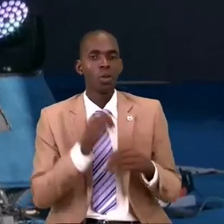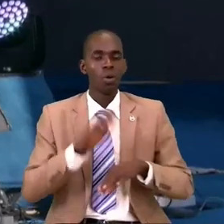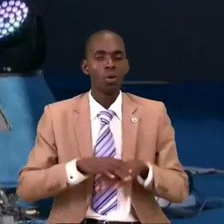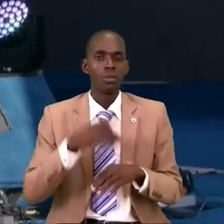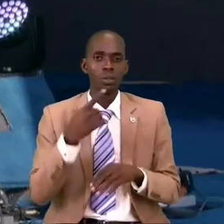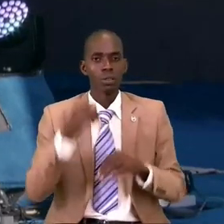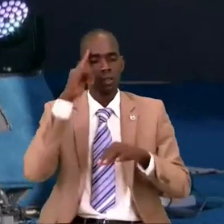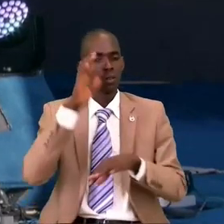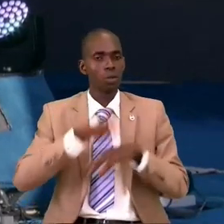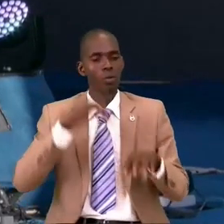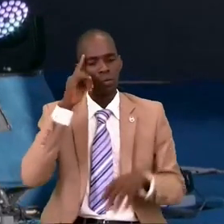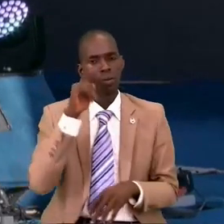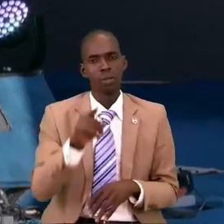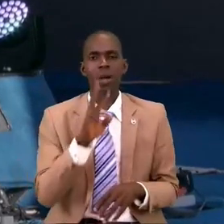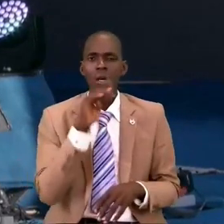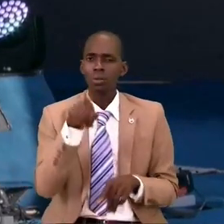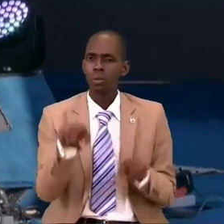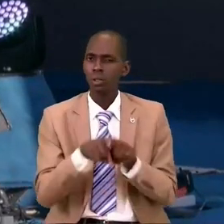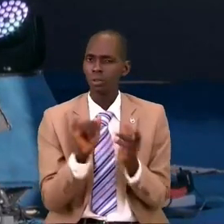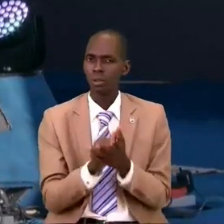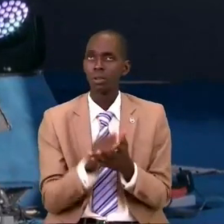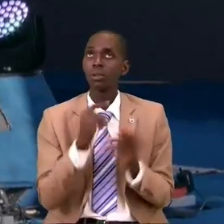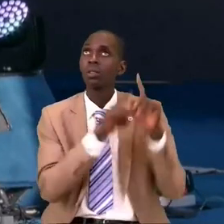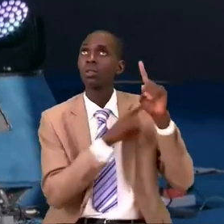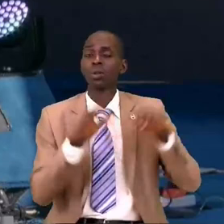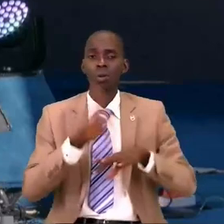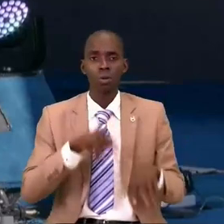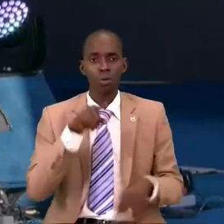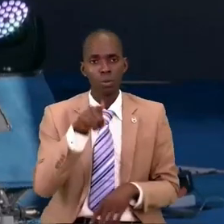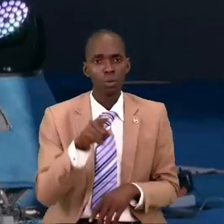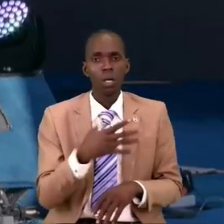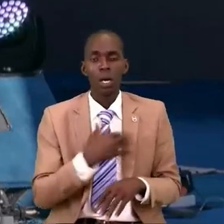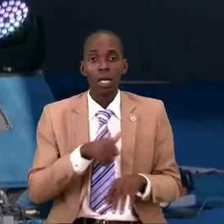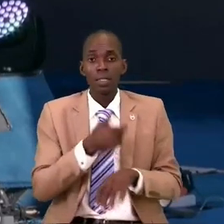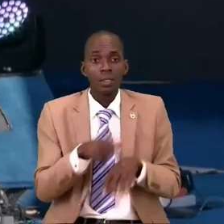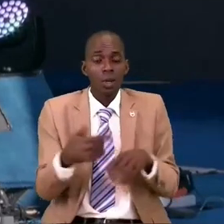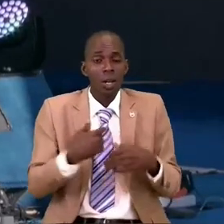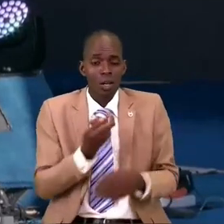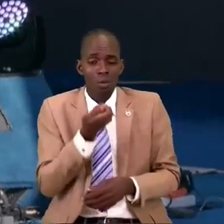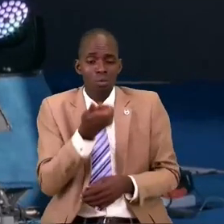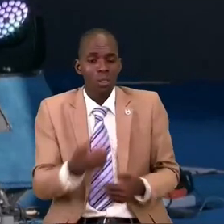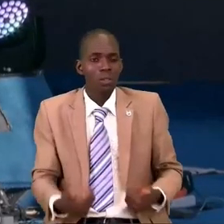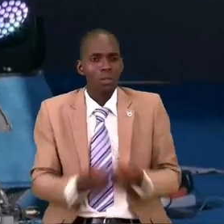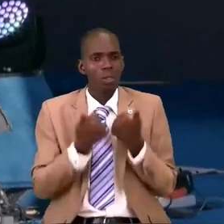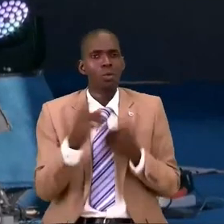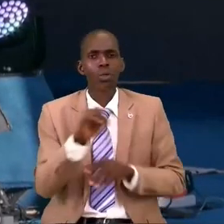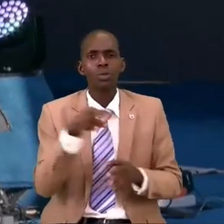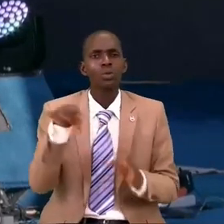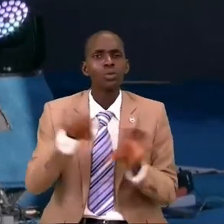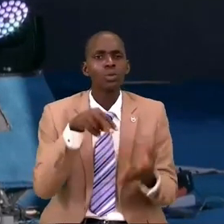maintenant quand tu es défié, où tiens-tu? Pour qui tiens-tu? Et pourquoi tiens-tu? Tu dis,